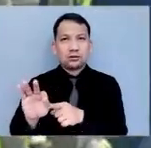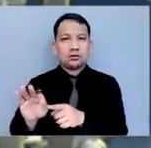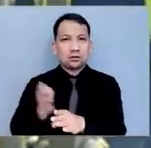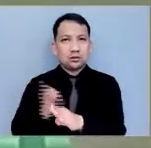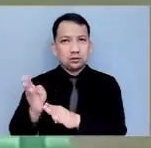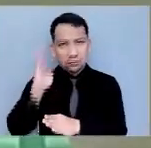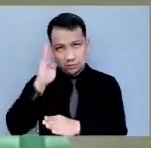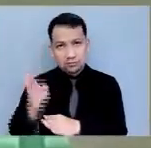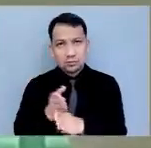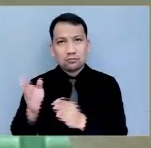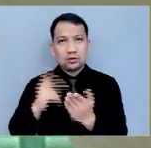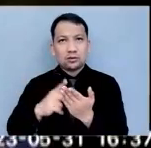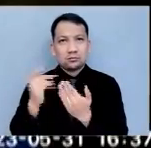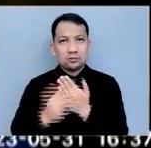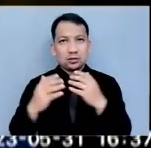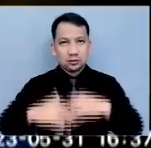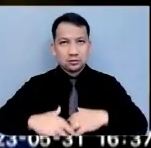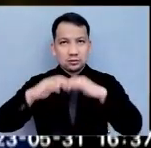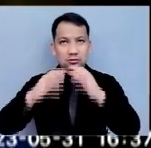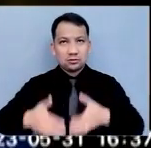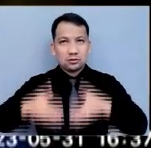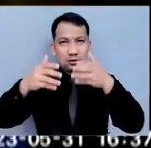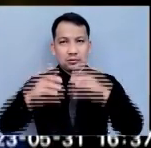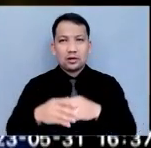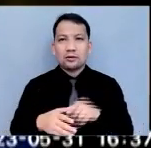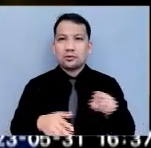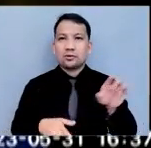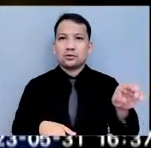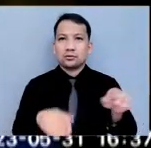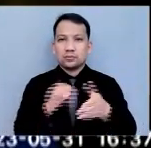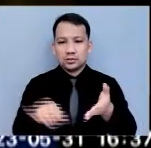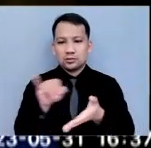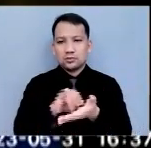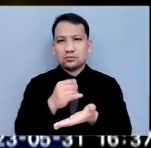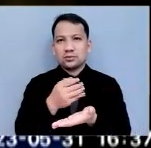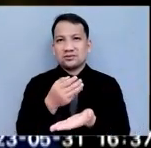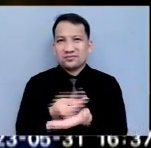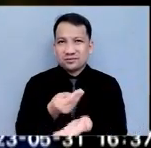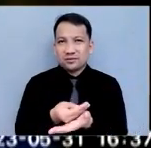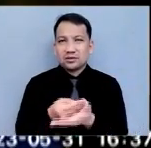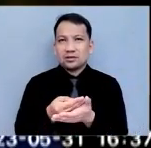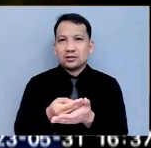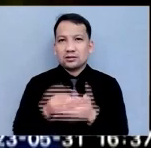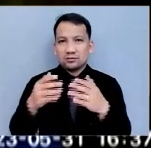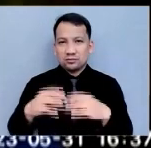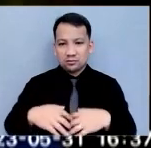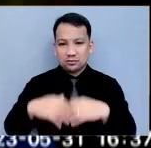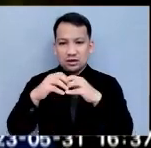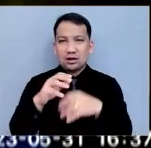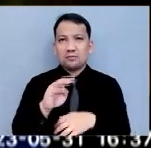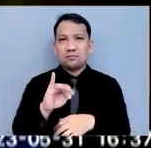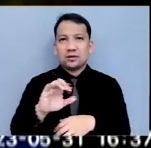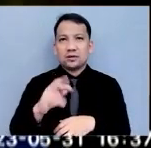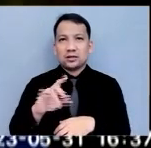lang sa mga proyekto. Sa halip na ito ay ilagay sa investment fund ng Maharlika, ito'y po pwede na sanang